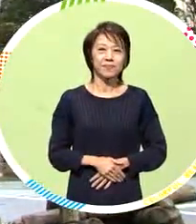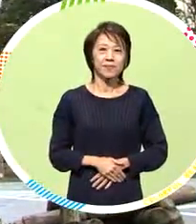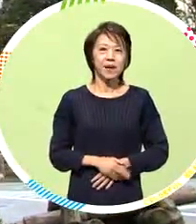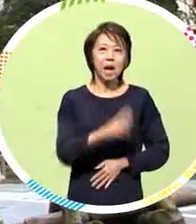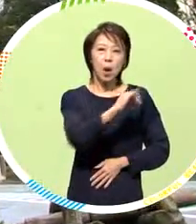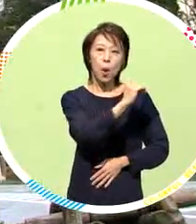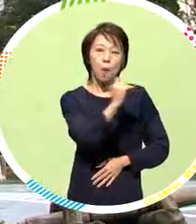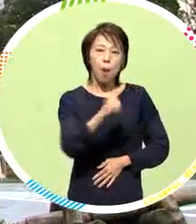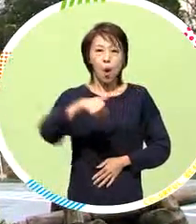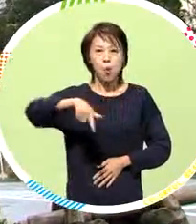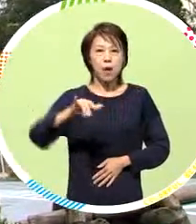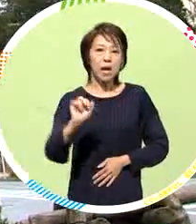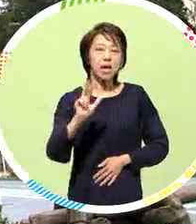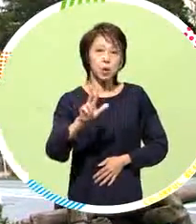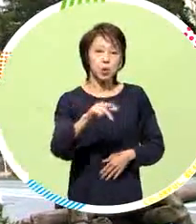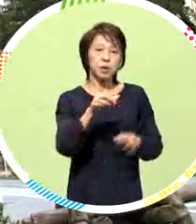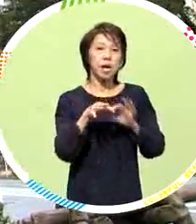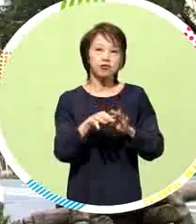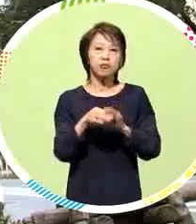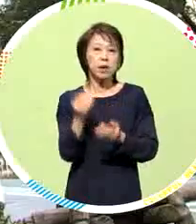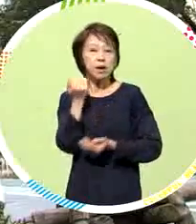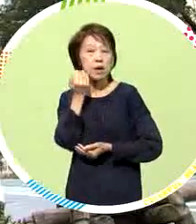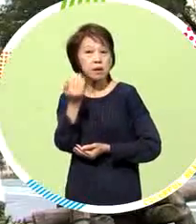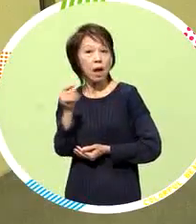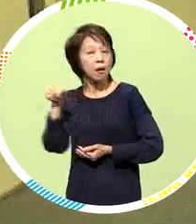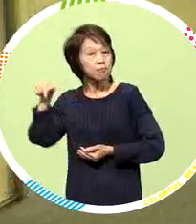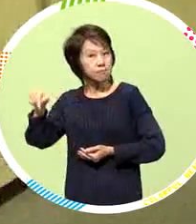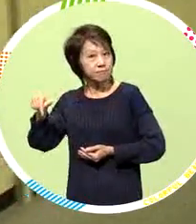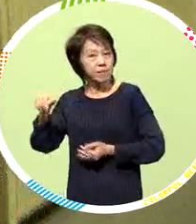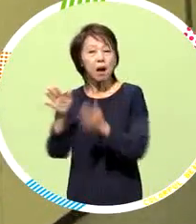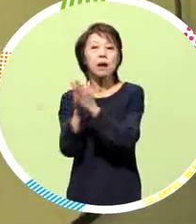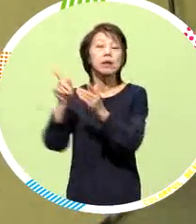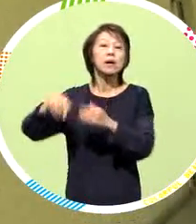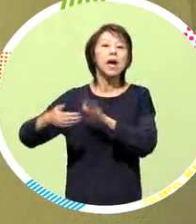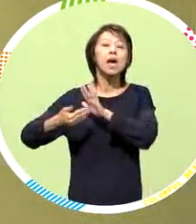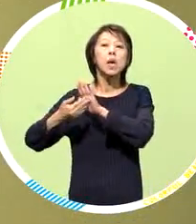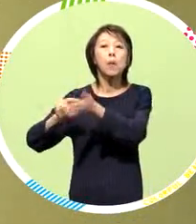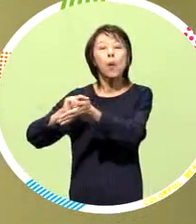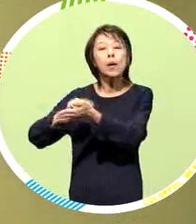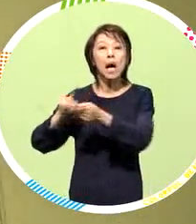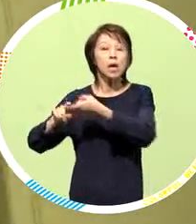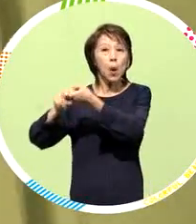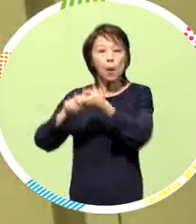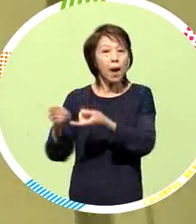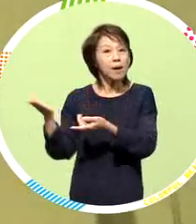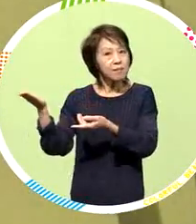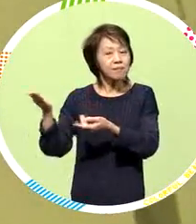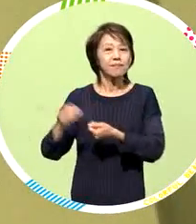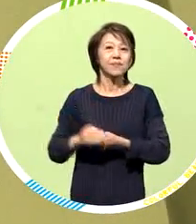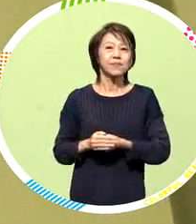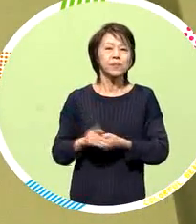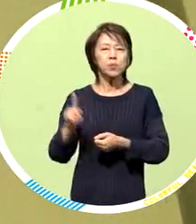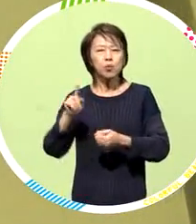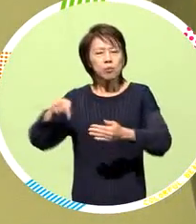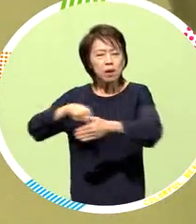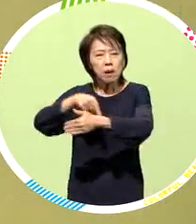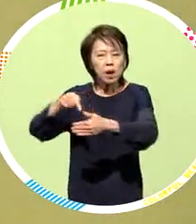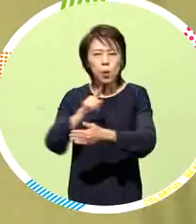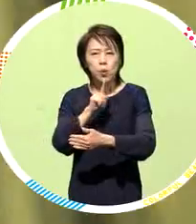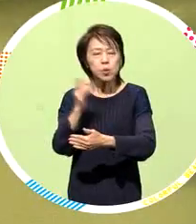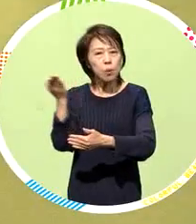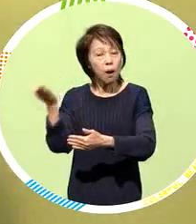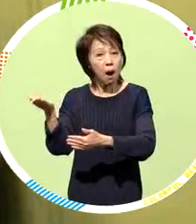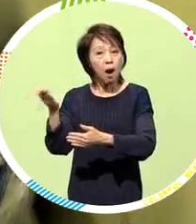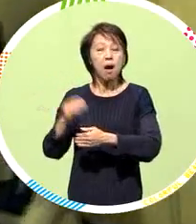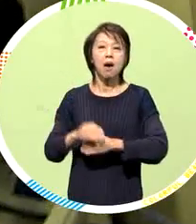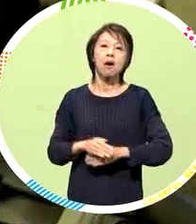ロコモフレールについて伺ったのは神奈川県予防医学協会どのようなことを言うのでしょう